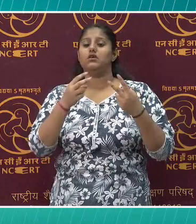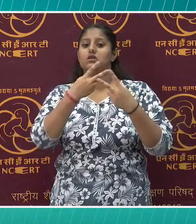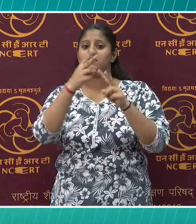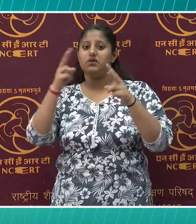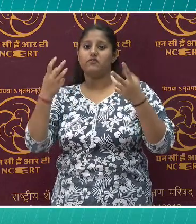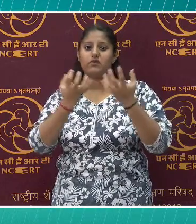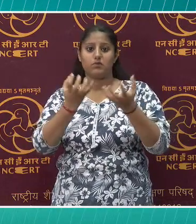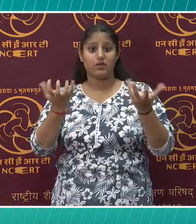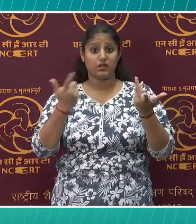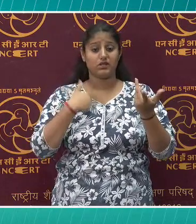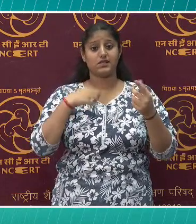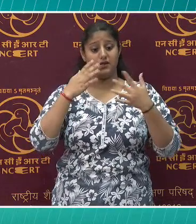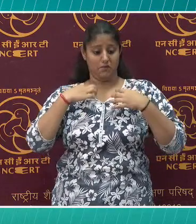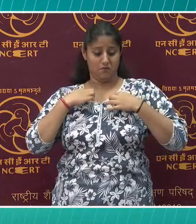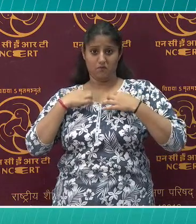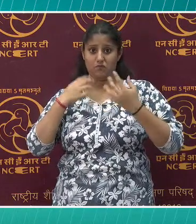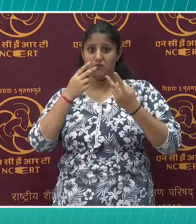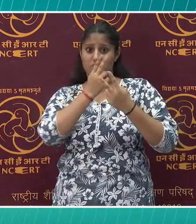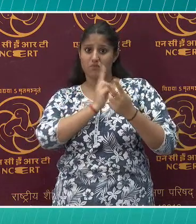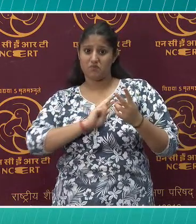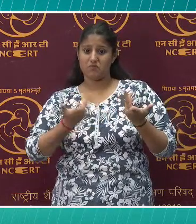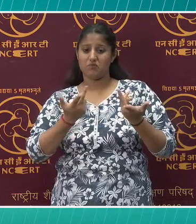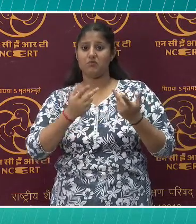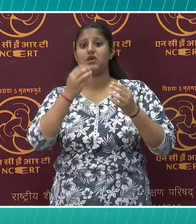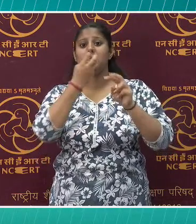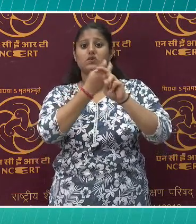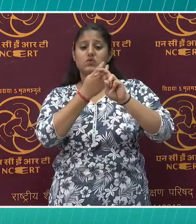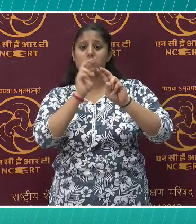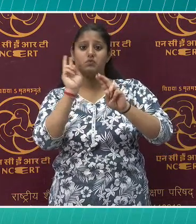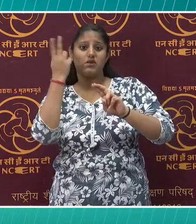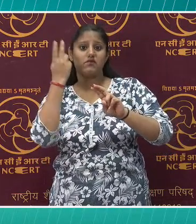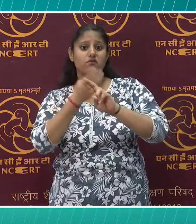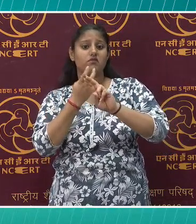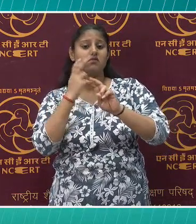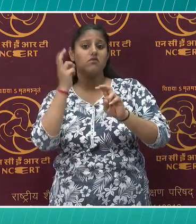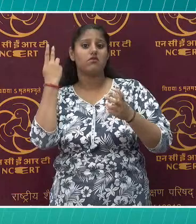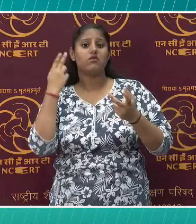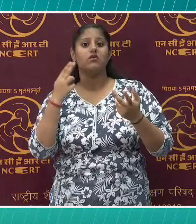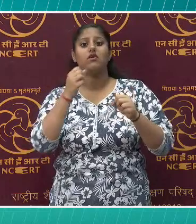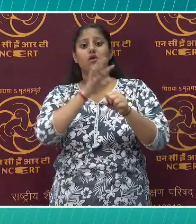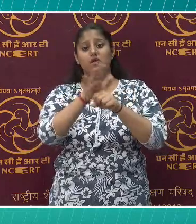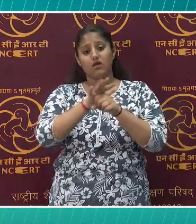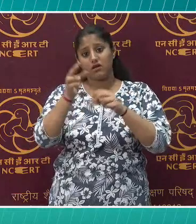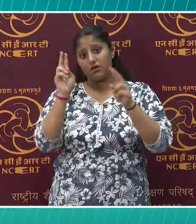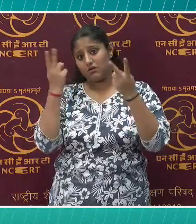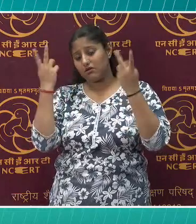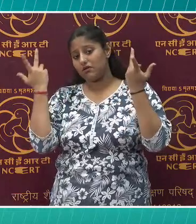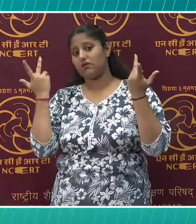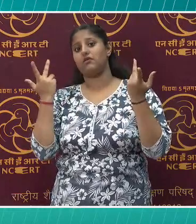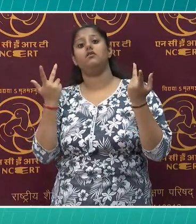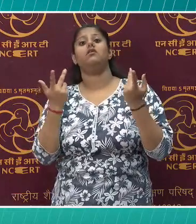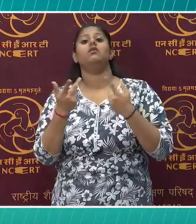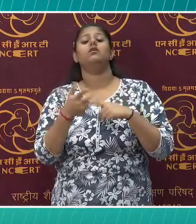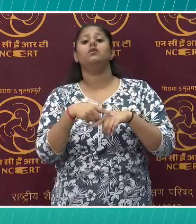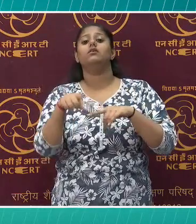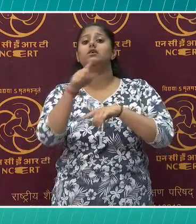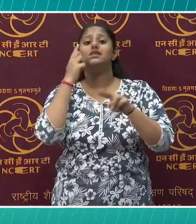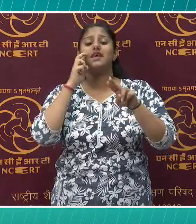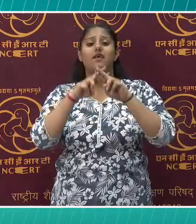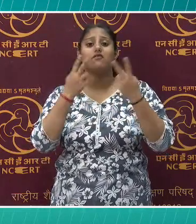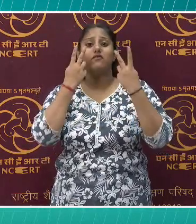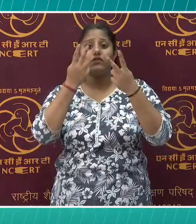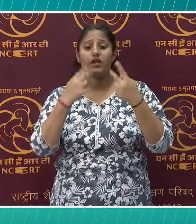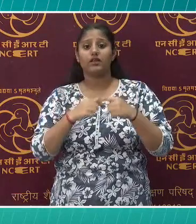materials. Cloth पे कुछ है, stone पर कुछ है, हाँ, उसके बाद wood पर कुछ है. तो ऐसे आप जब आर्ट फॉर्म्स को